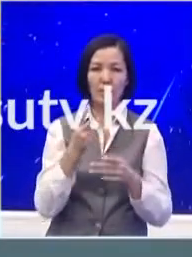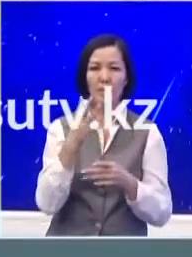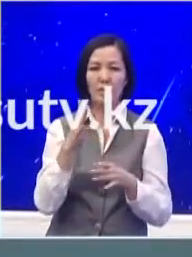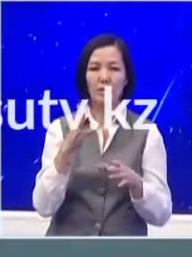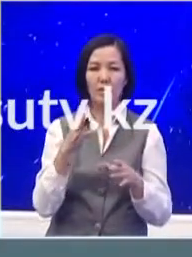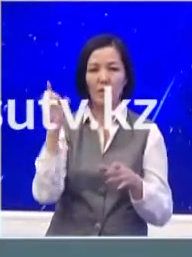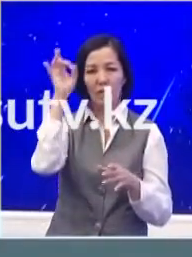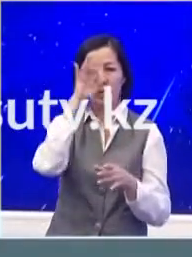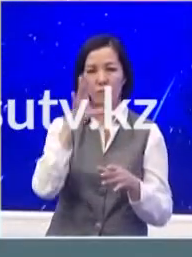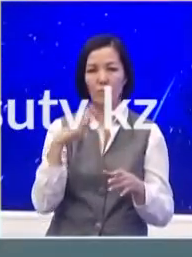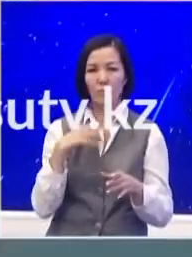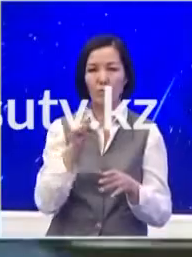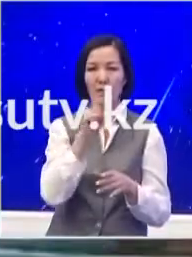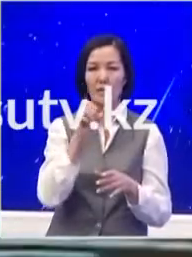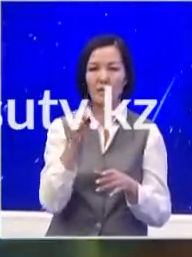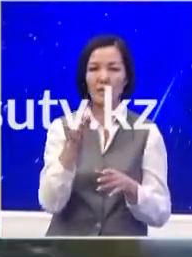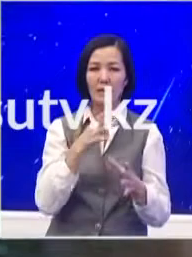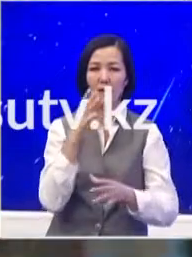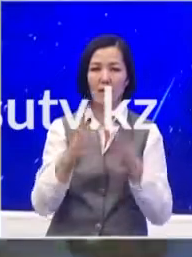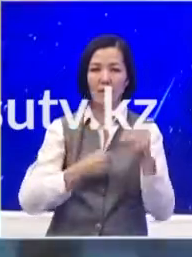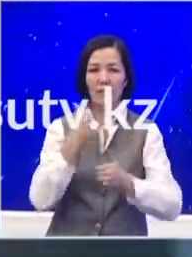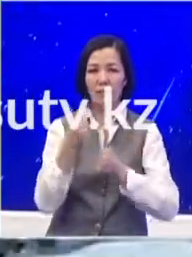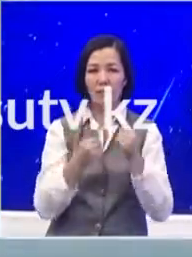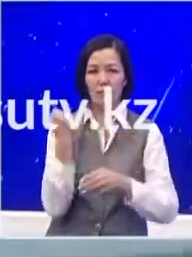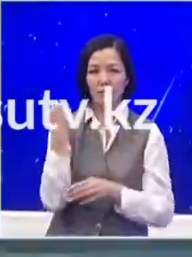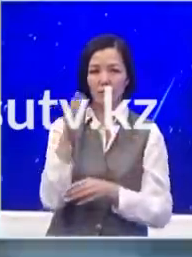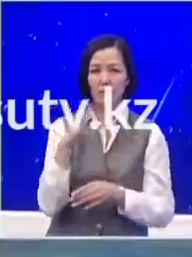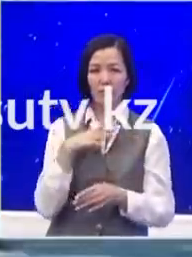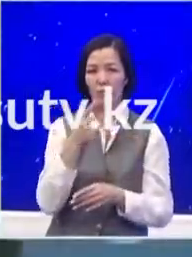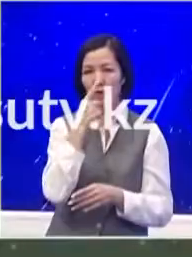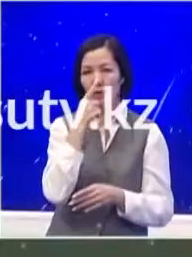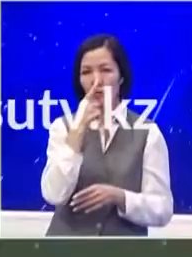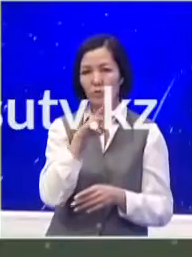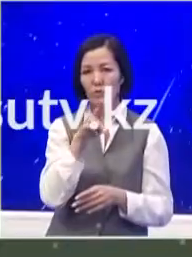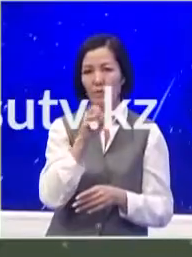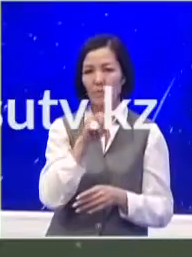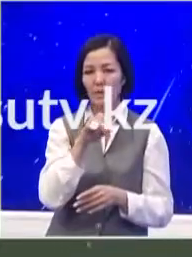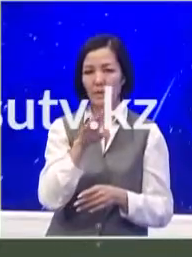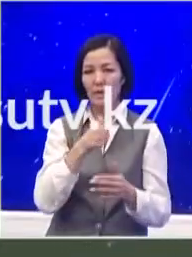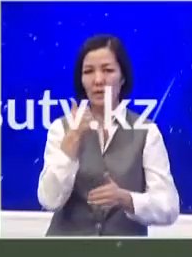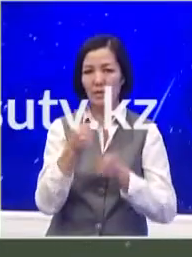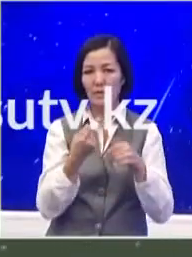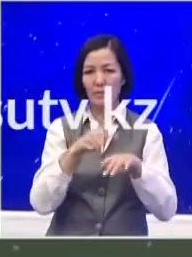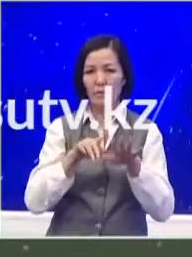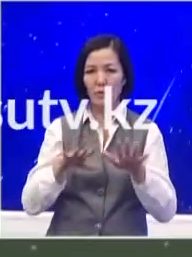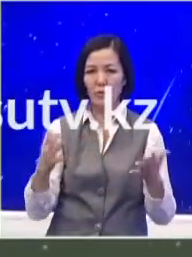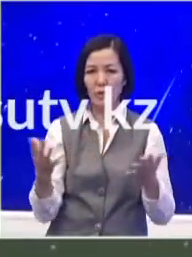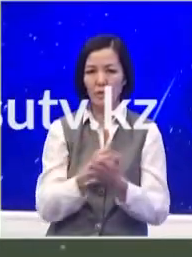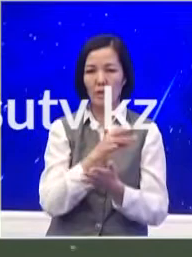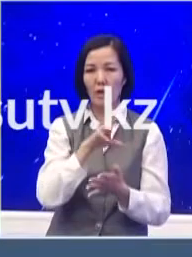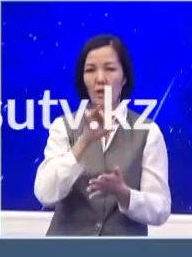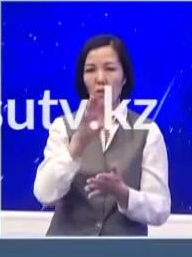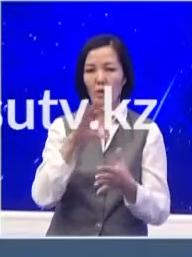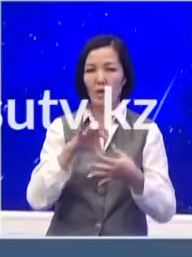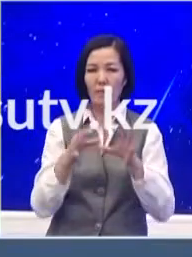Азия біріншілігінің жеңімпазы, халықаралық турнирлердің жүлдегері атанды. Жуырда Паттайяда өткен жарыста бас жүлдені жеңіп алып, Токио